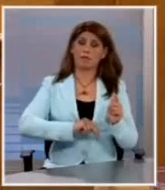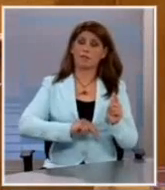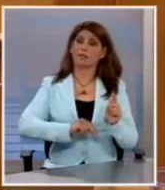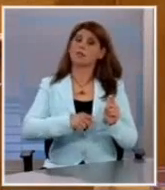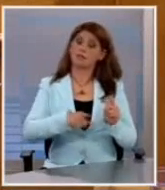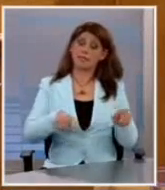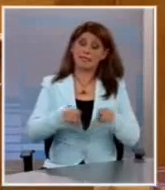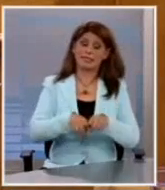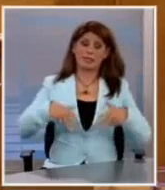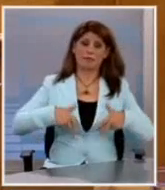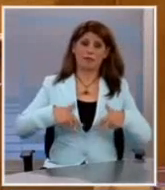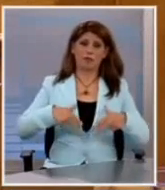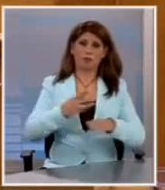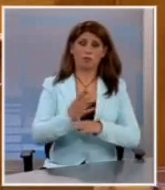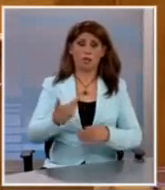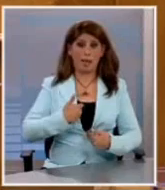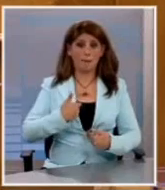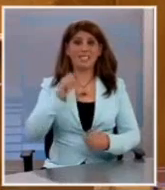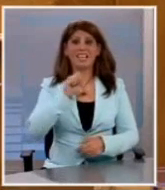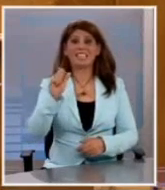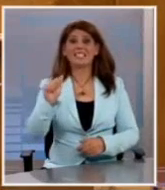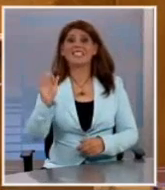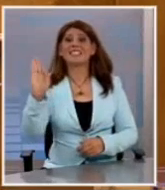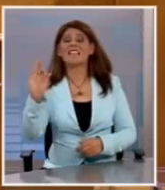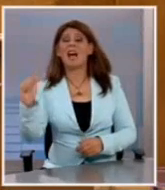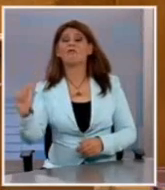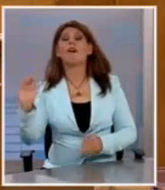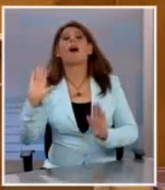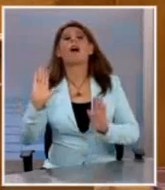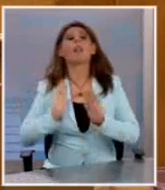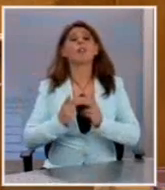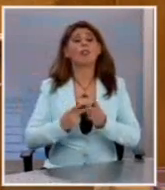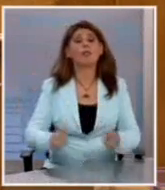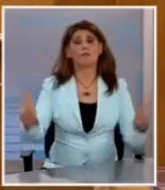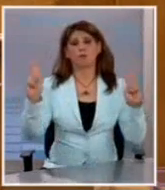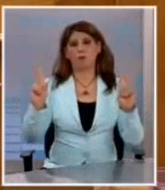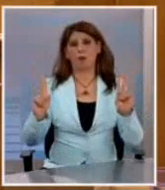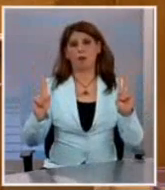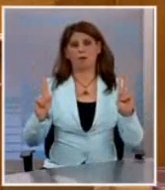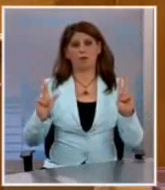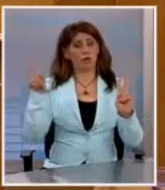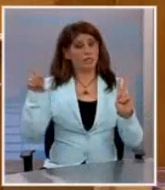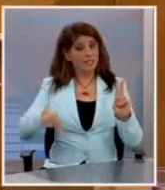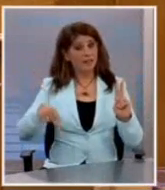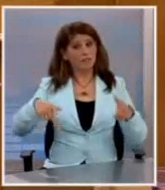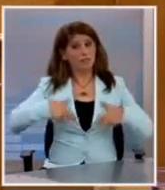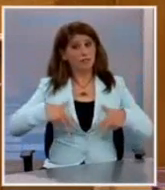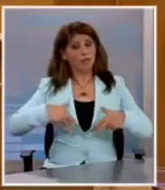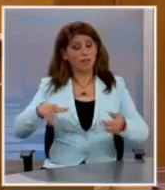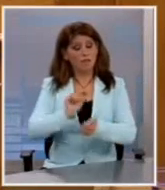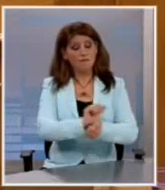Πασόκ. Εμείς τον Σάφα δεν θα τον αφήσουμε ελεύθερο. Επί της κυβέρνησης αυτή